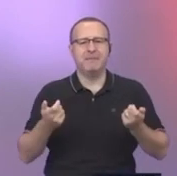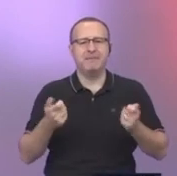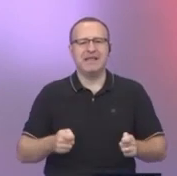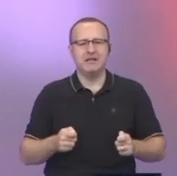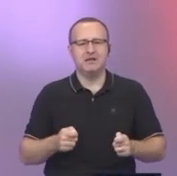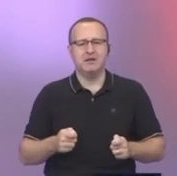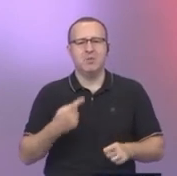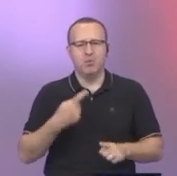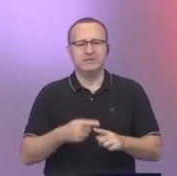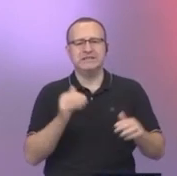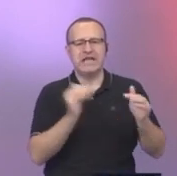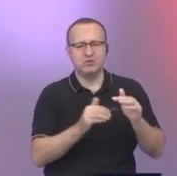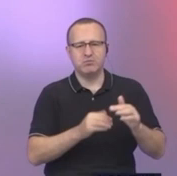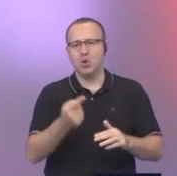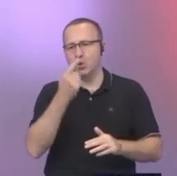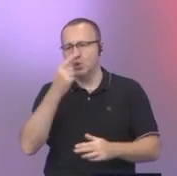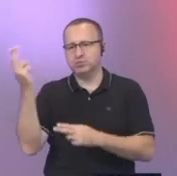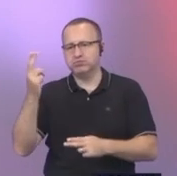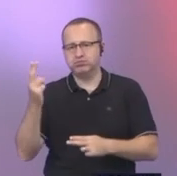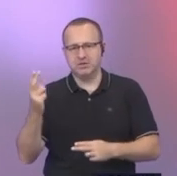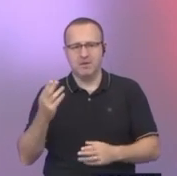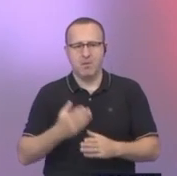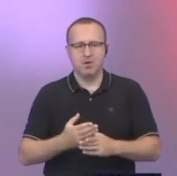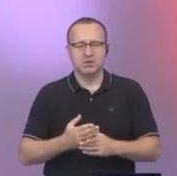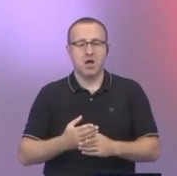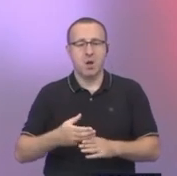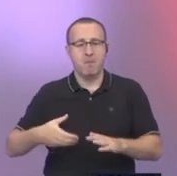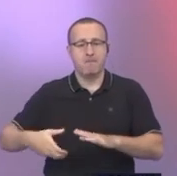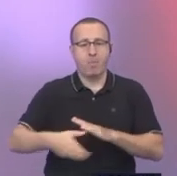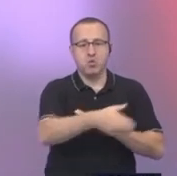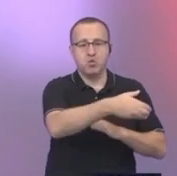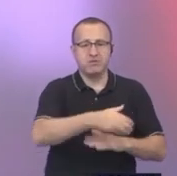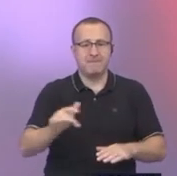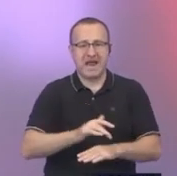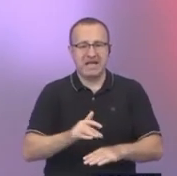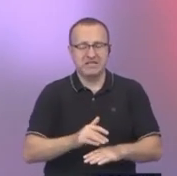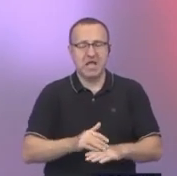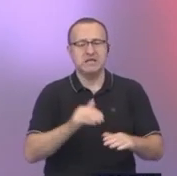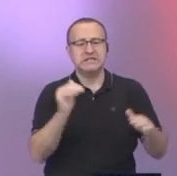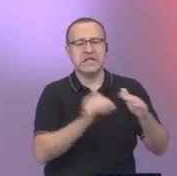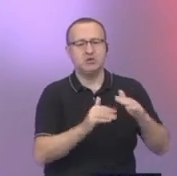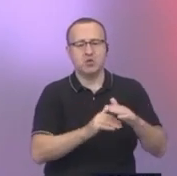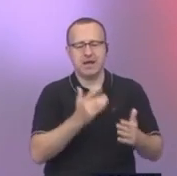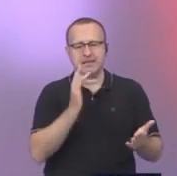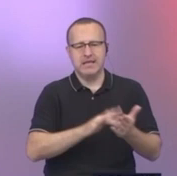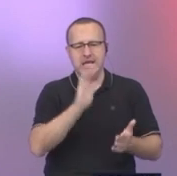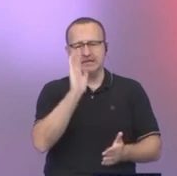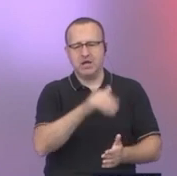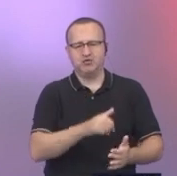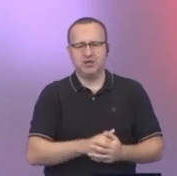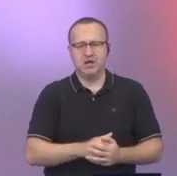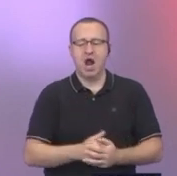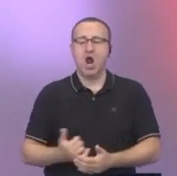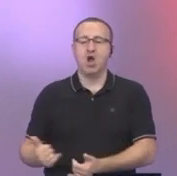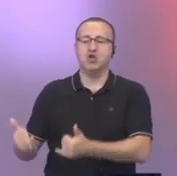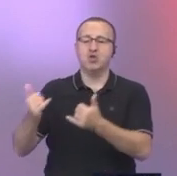plus zásobníky, to len to vtedy pomáha vykrývať. Keď bude rúra prázdna, tak ani zásobníky nás nezachránia a spoliehať sa na nejakú neexistujúcu, doteraz